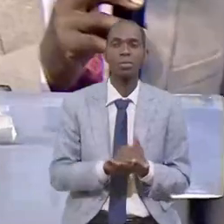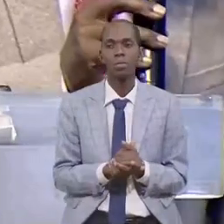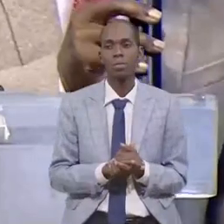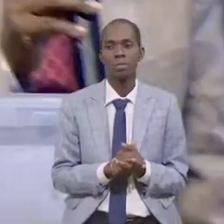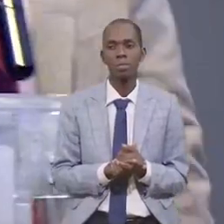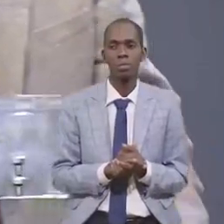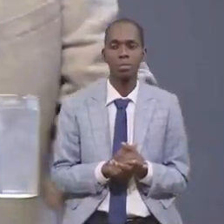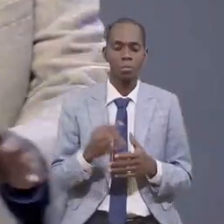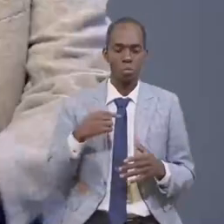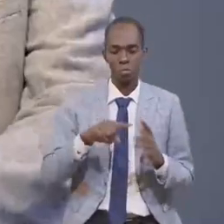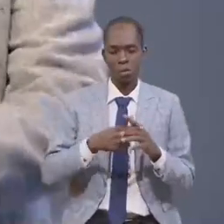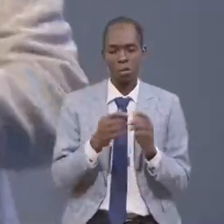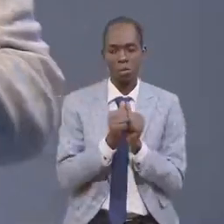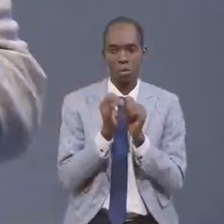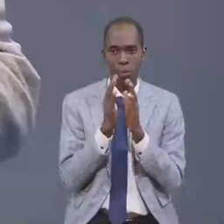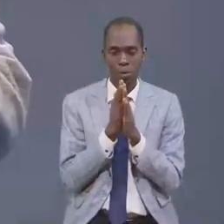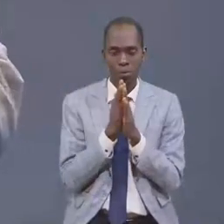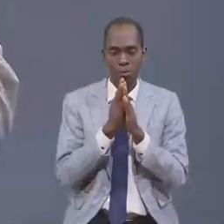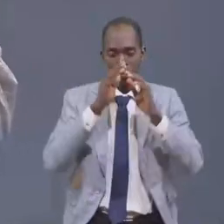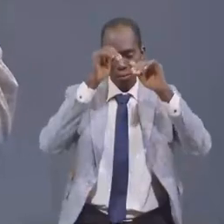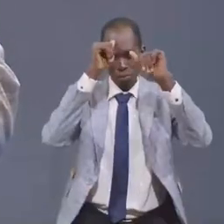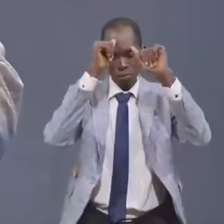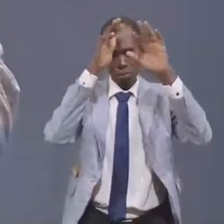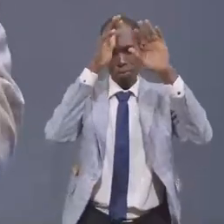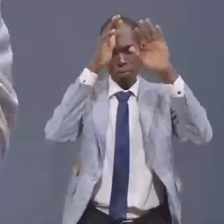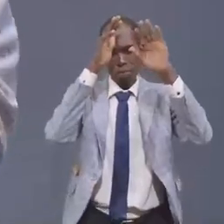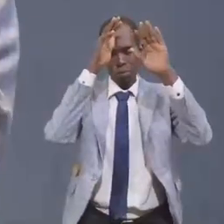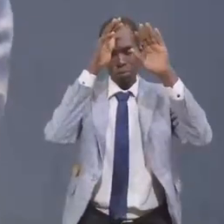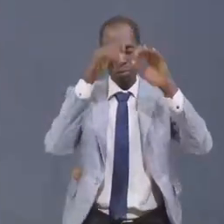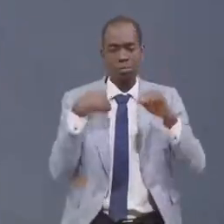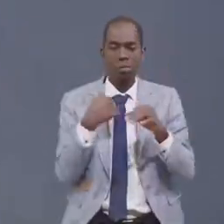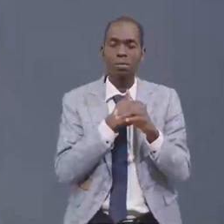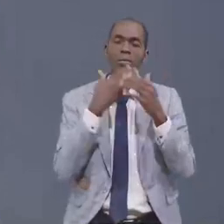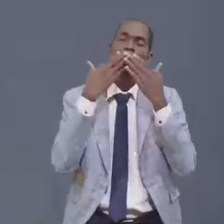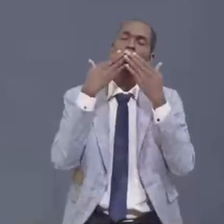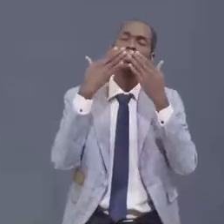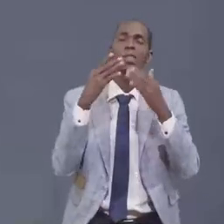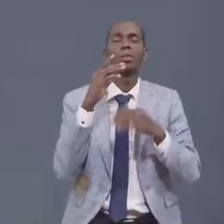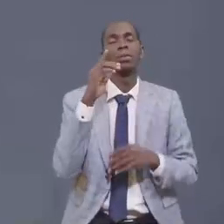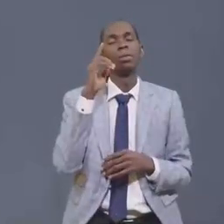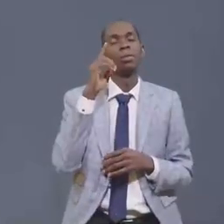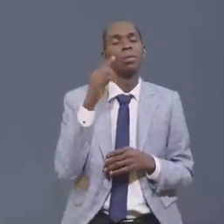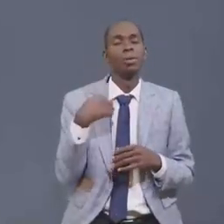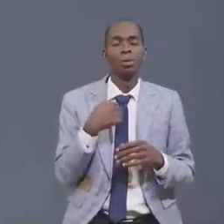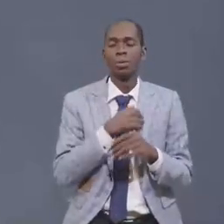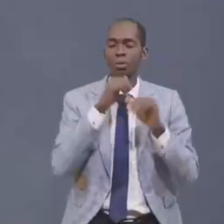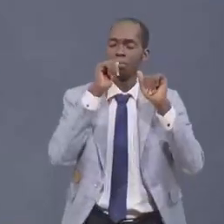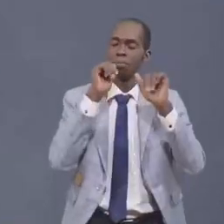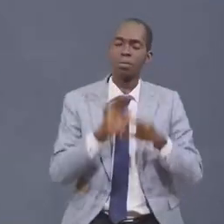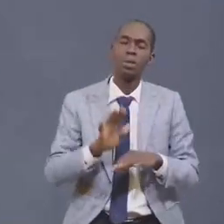Commençons par la prière. Père, nous te remercions. Nous bénissons ton nom.